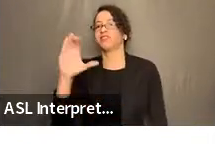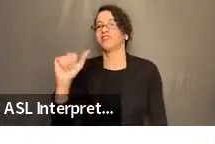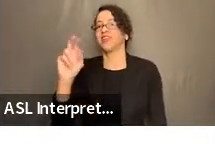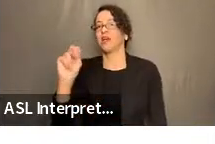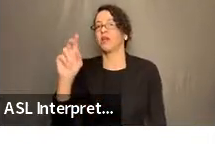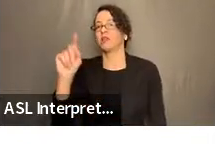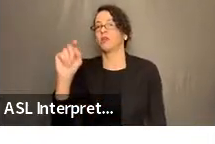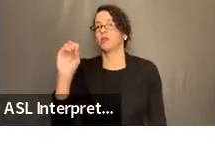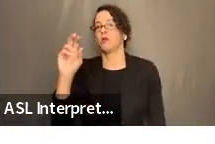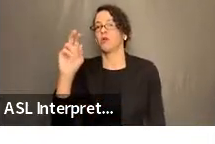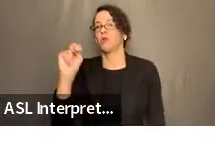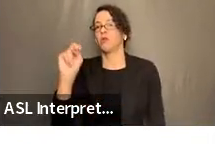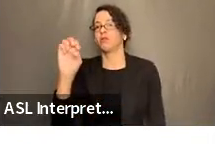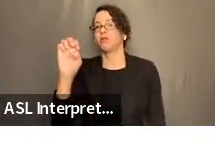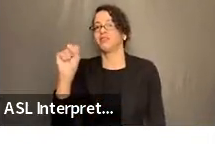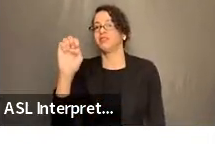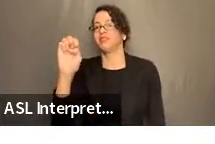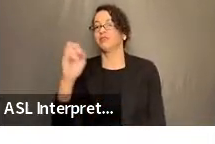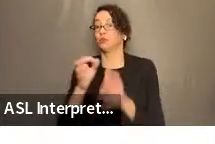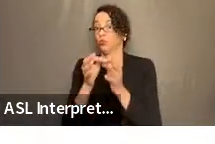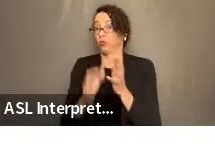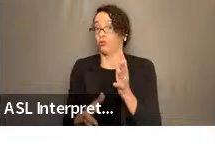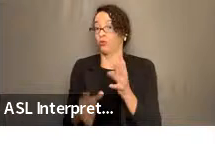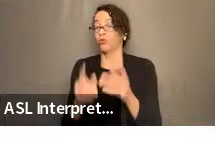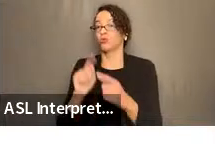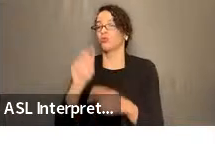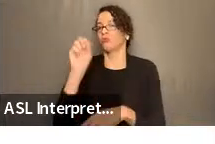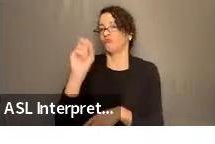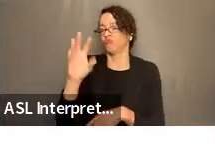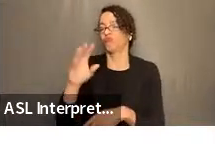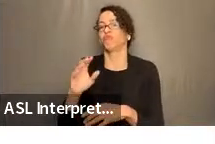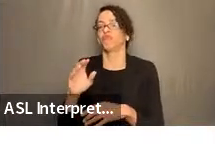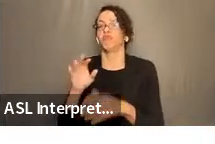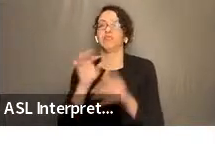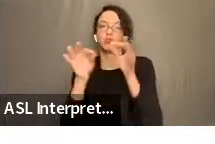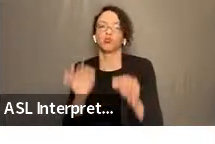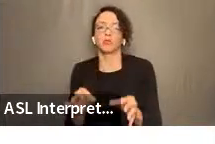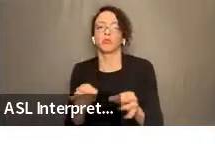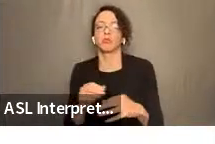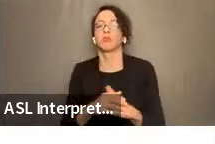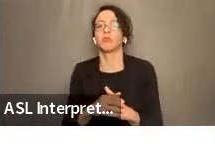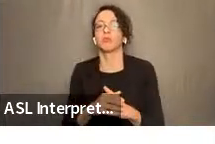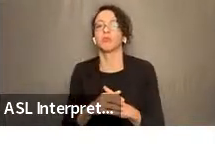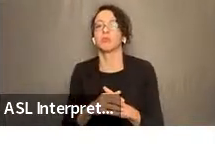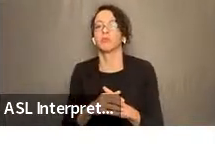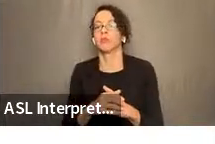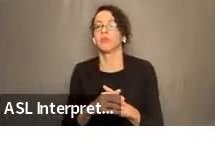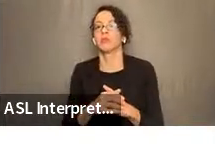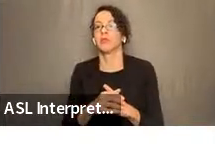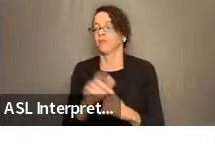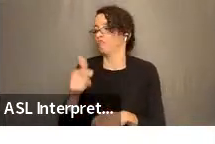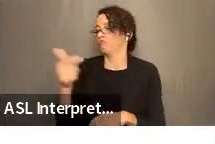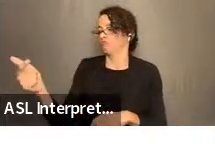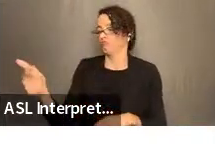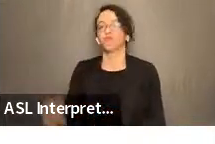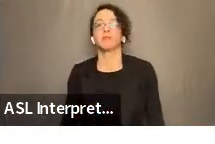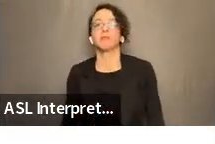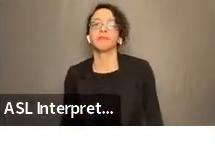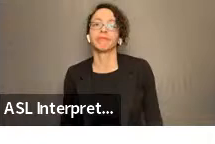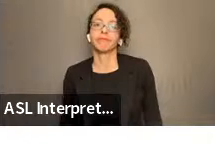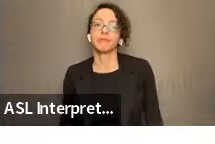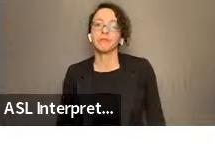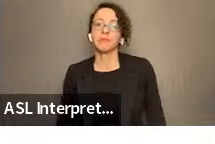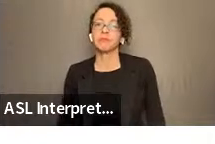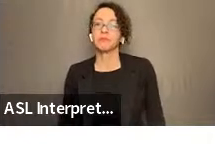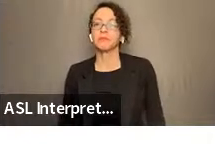instructions. 歡迎各位今日出席呢個座談會。 呢個座談會將會提供美式